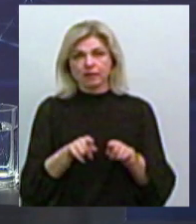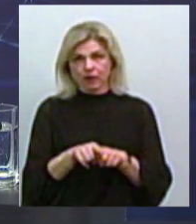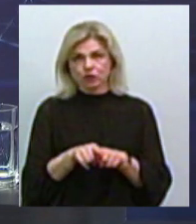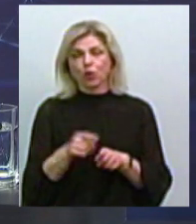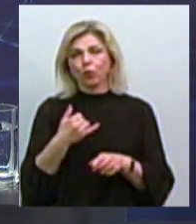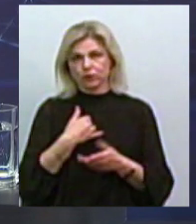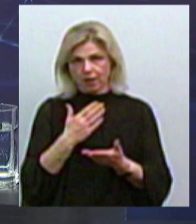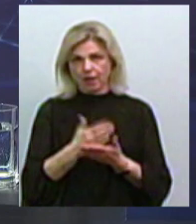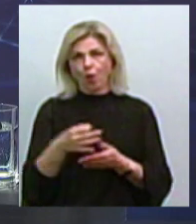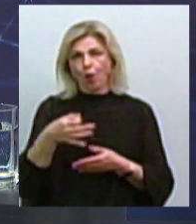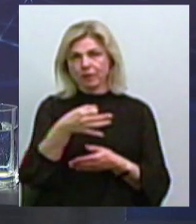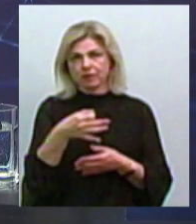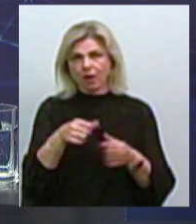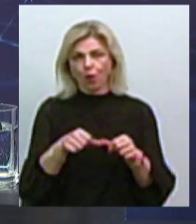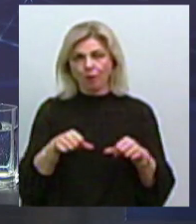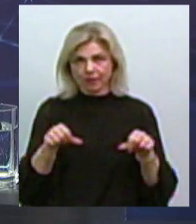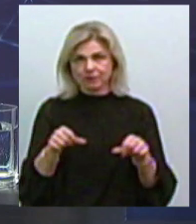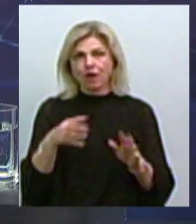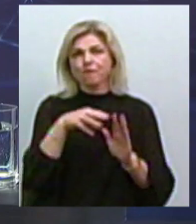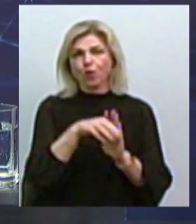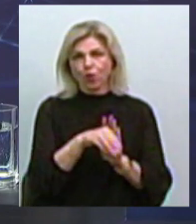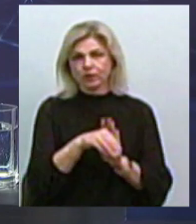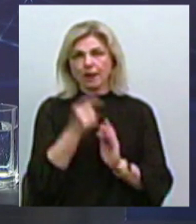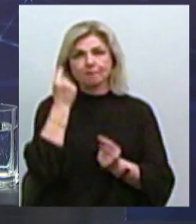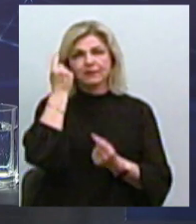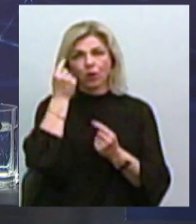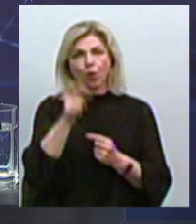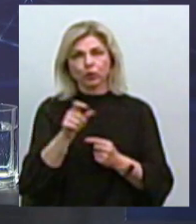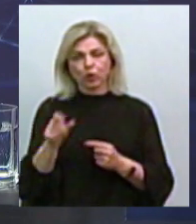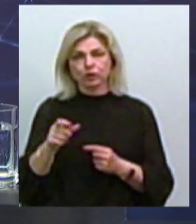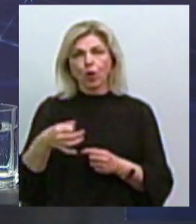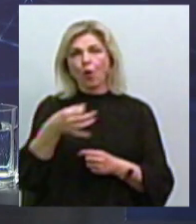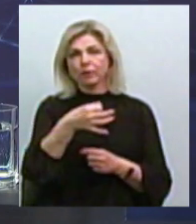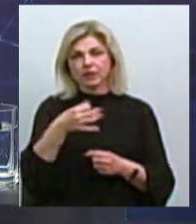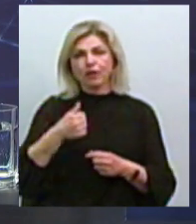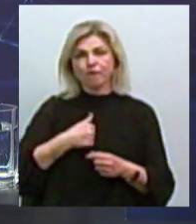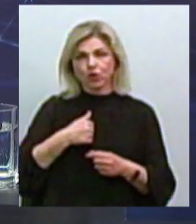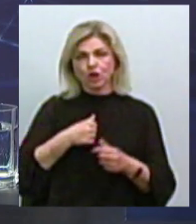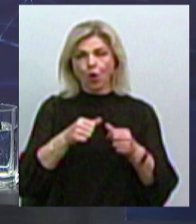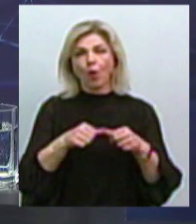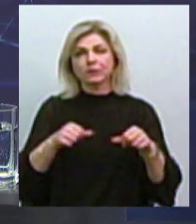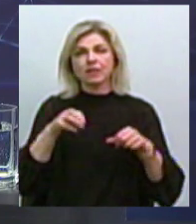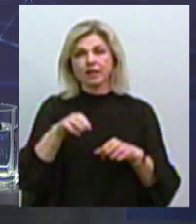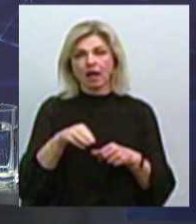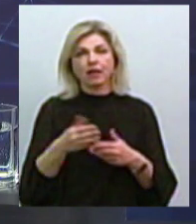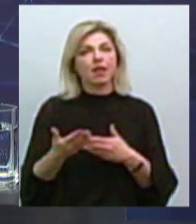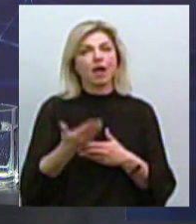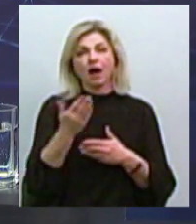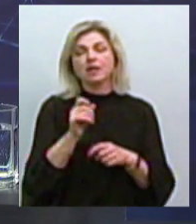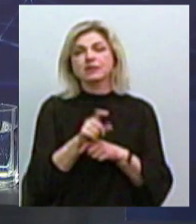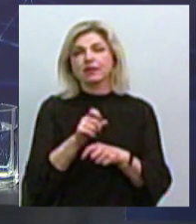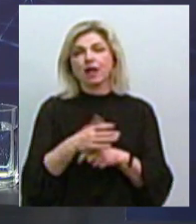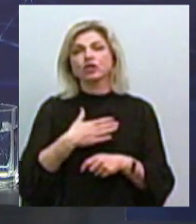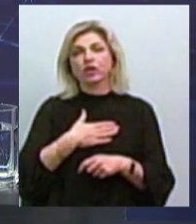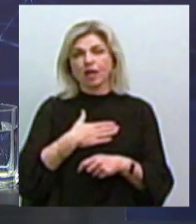нас є обласна комісія, в яку входить психологи обласного військового комісаріату. Яка наша задача як